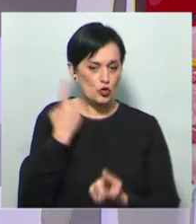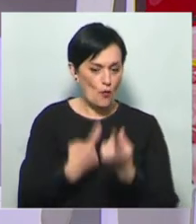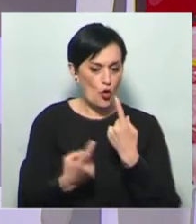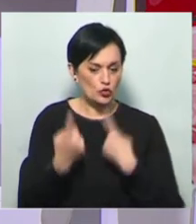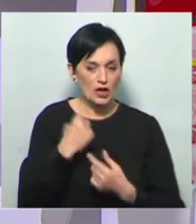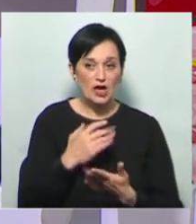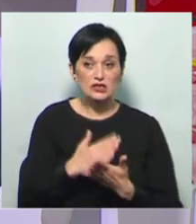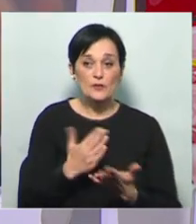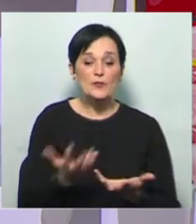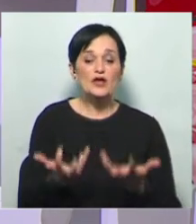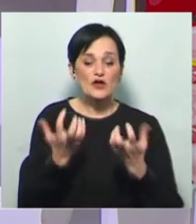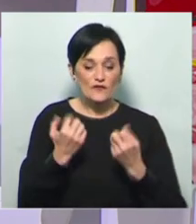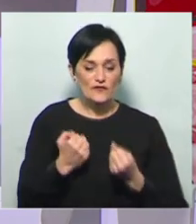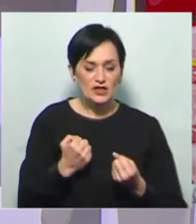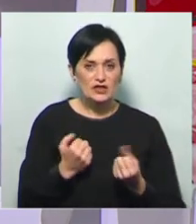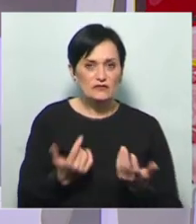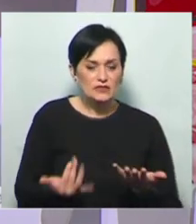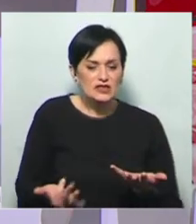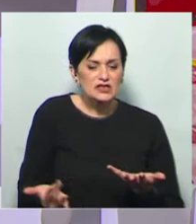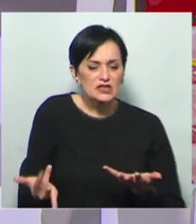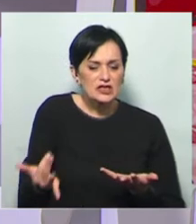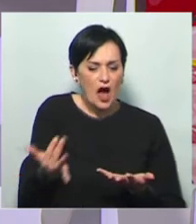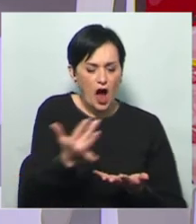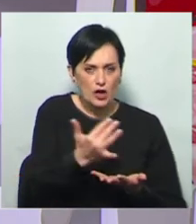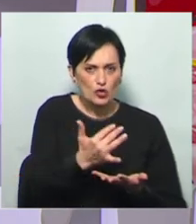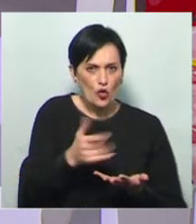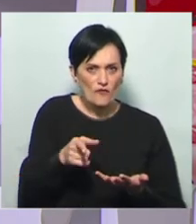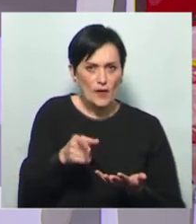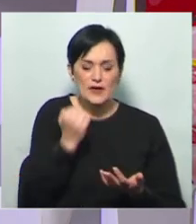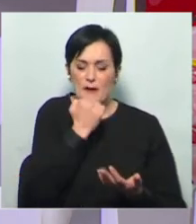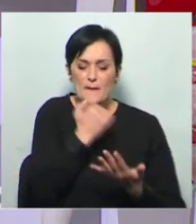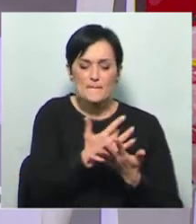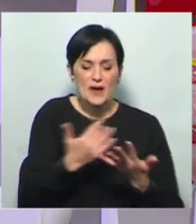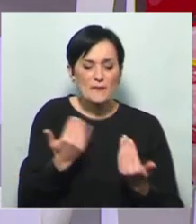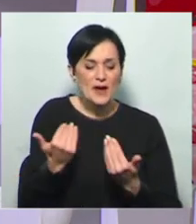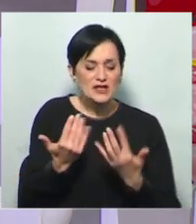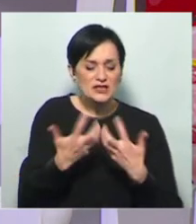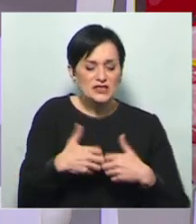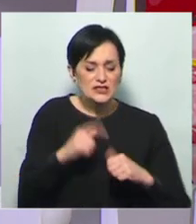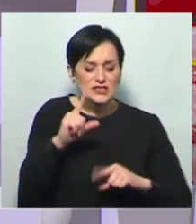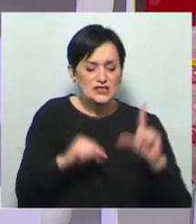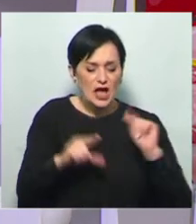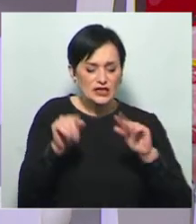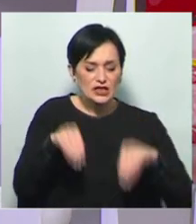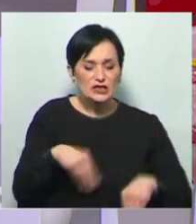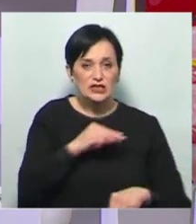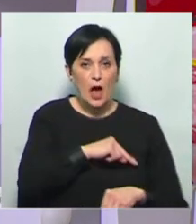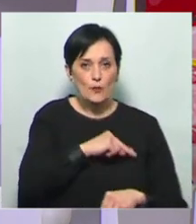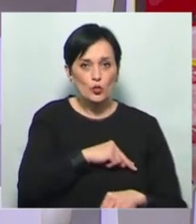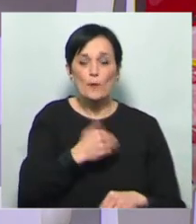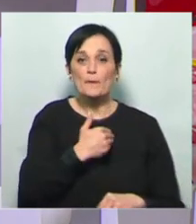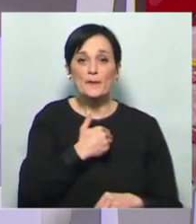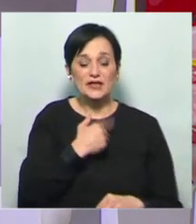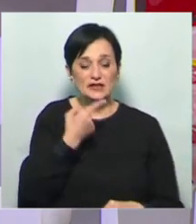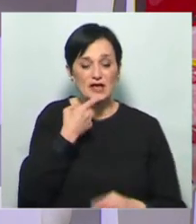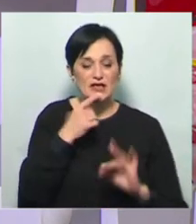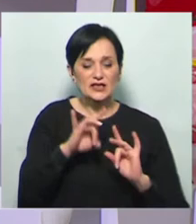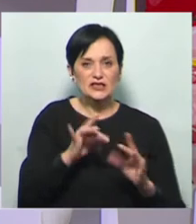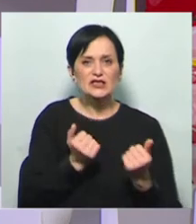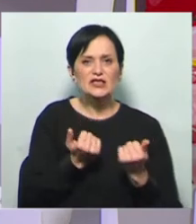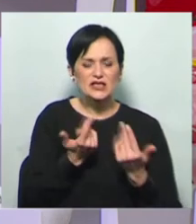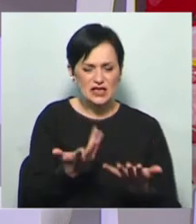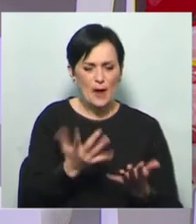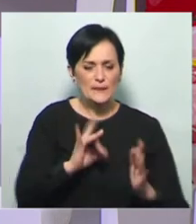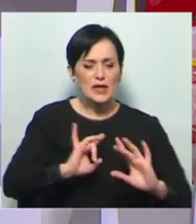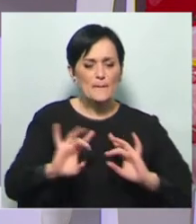ამ ახალდაგროვილ მასალას, მათ სტატისტიკურ დამუშავებას და მინდა გითხრათ, რომ ჩვენ რამდენჯერმე ქონდა